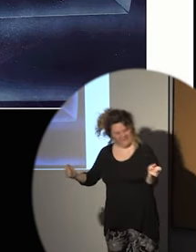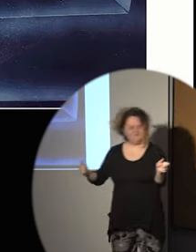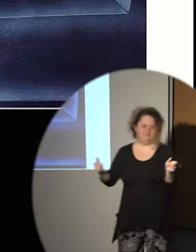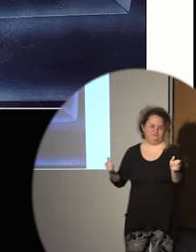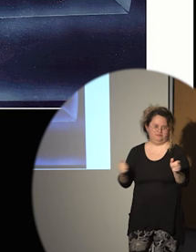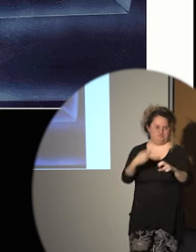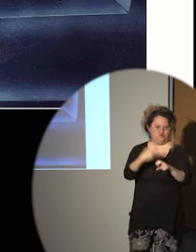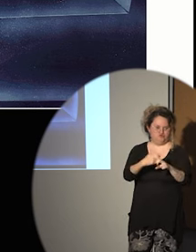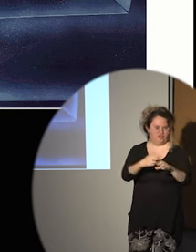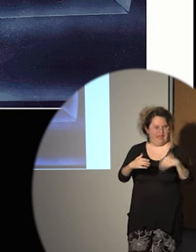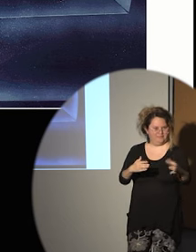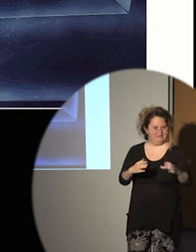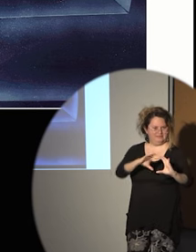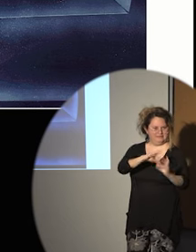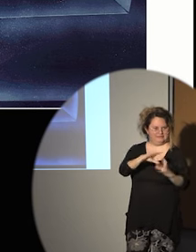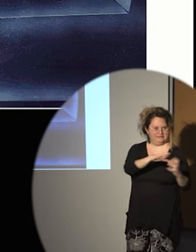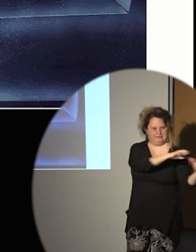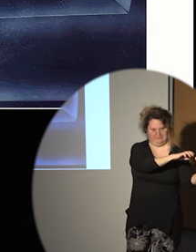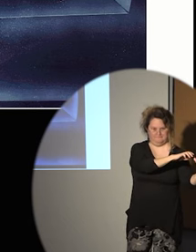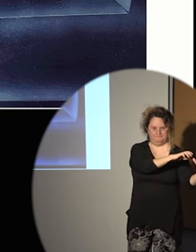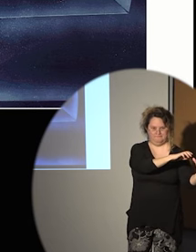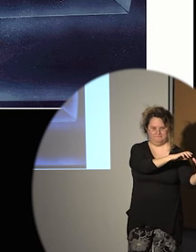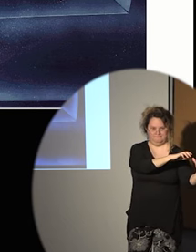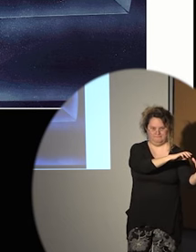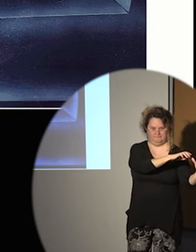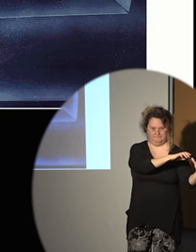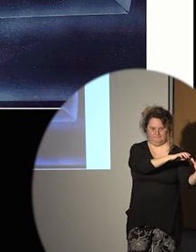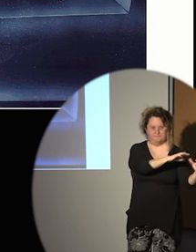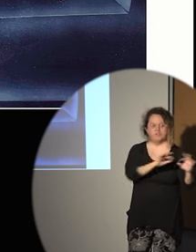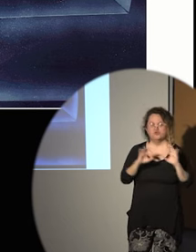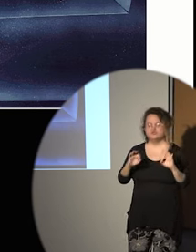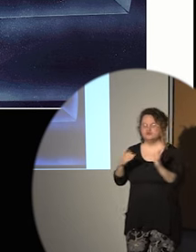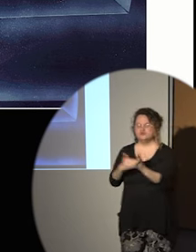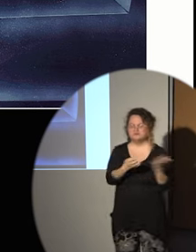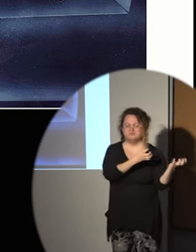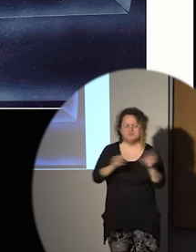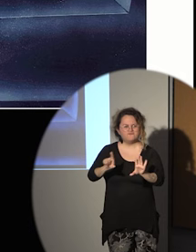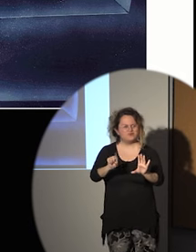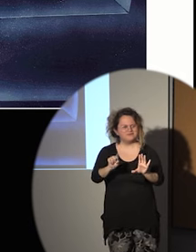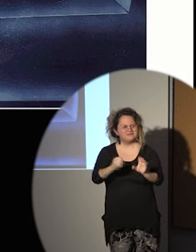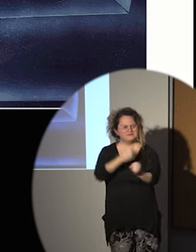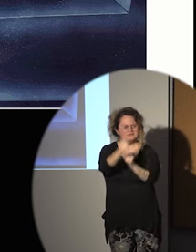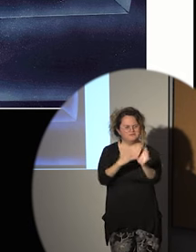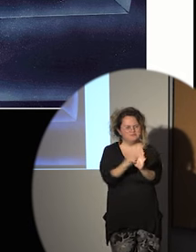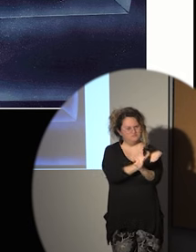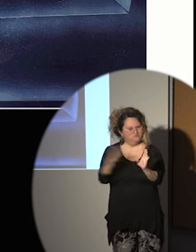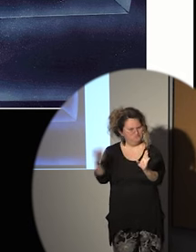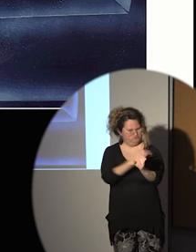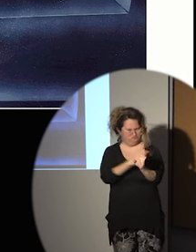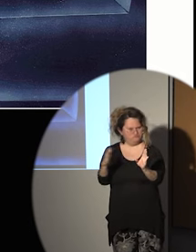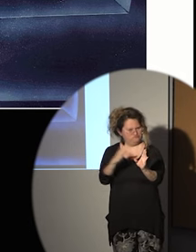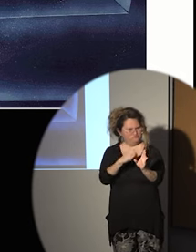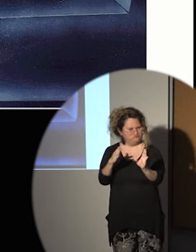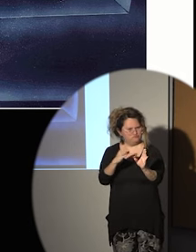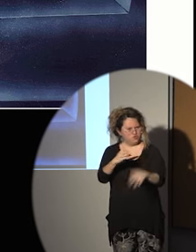Alors, il se trouve que l'humanité, dans les années 70, a fait des explorations spatiales qui étaient